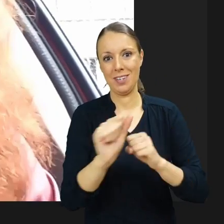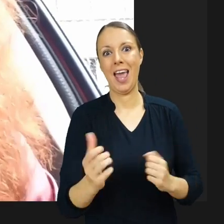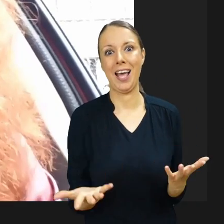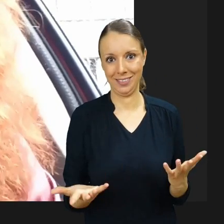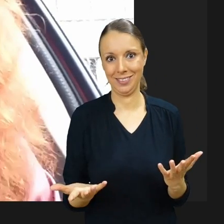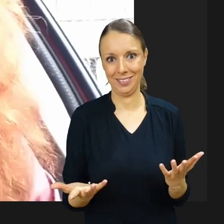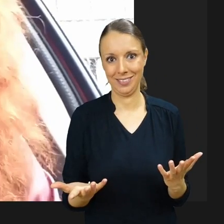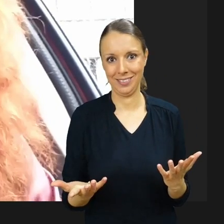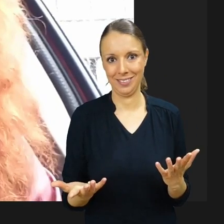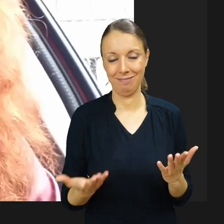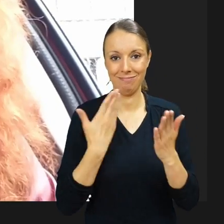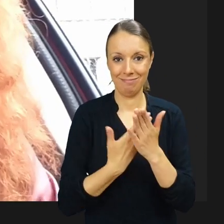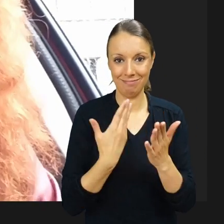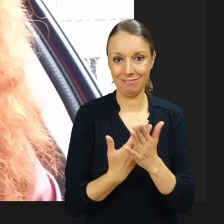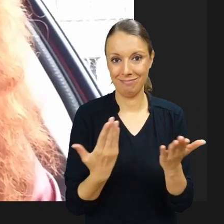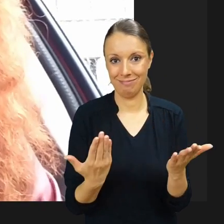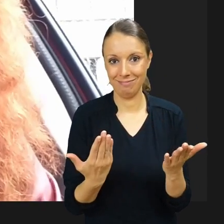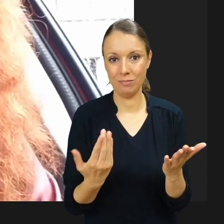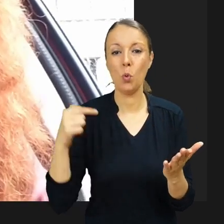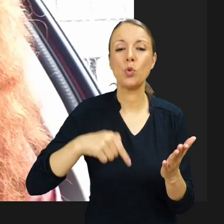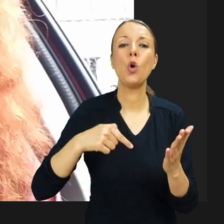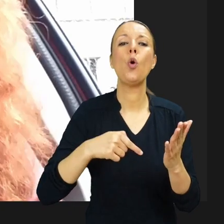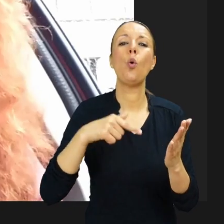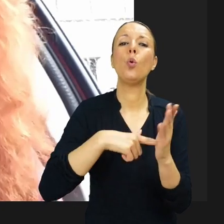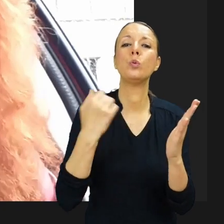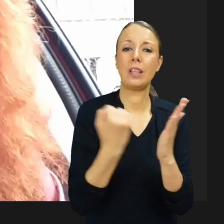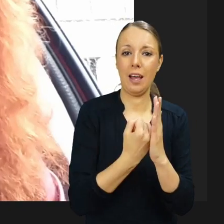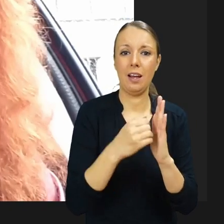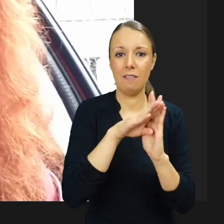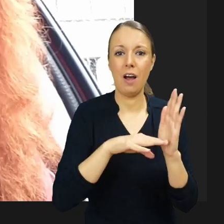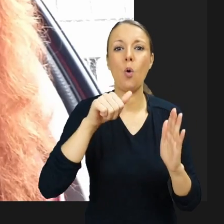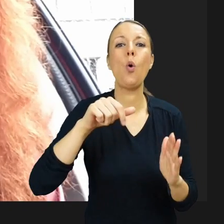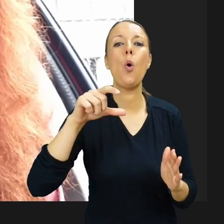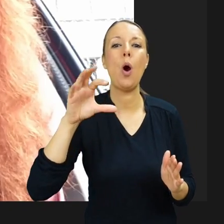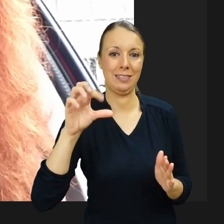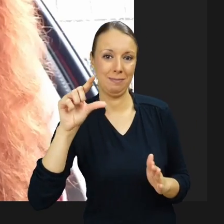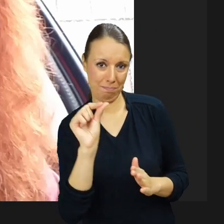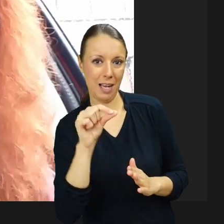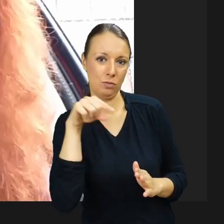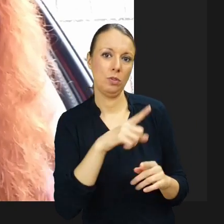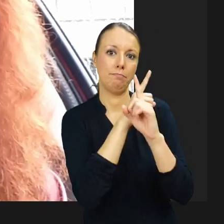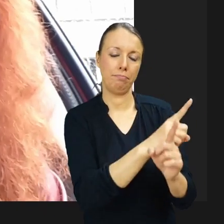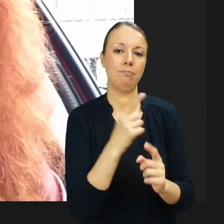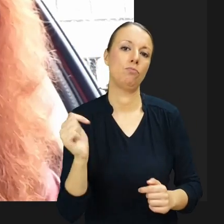należy stosować ustawę o USP. No i